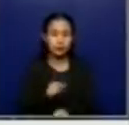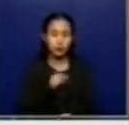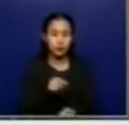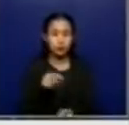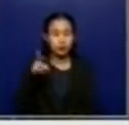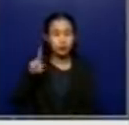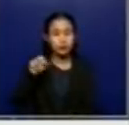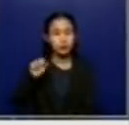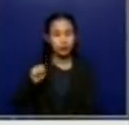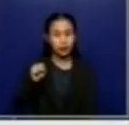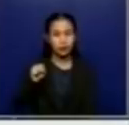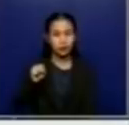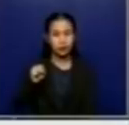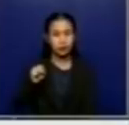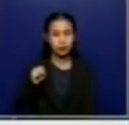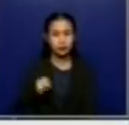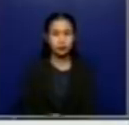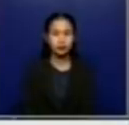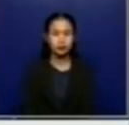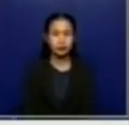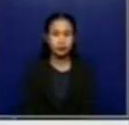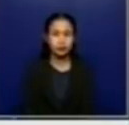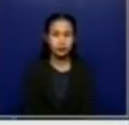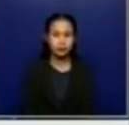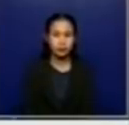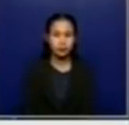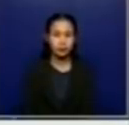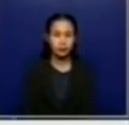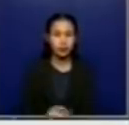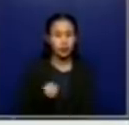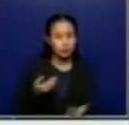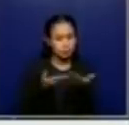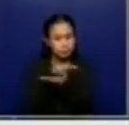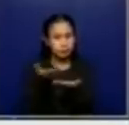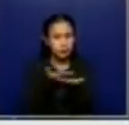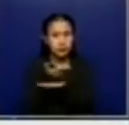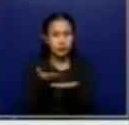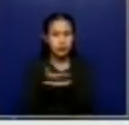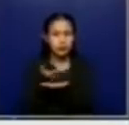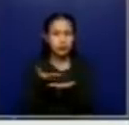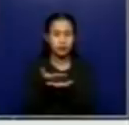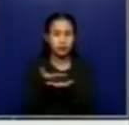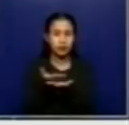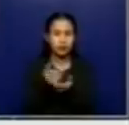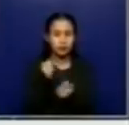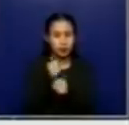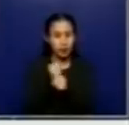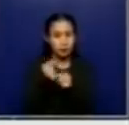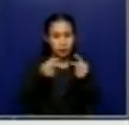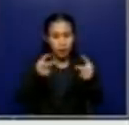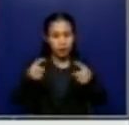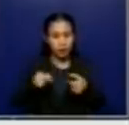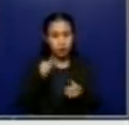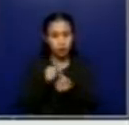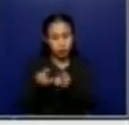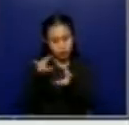าฝ่ายนิติบัญญัตินะครับในการที่จะพิจารณารายงานการศึกษ